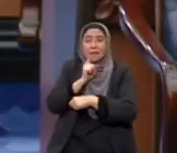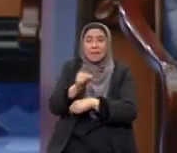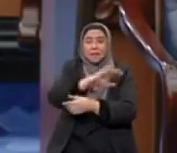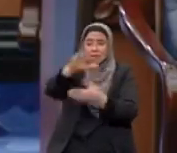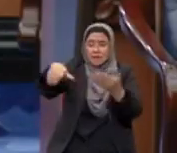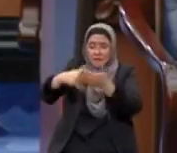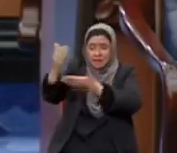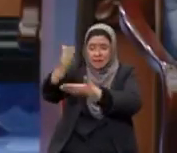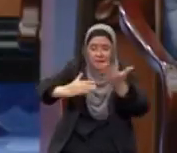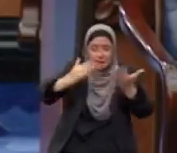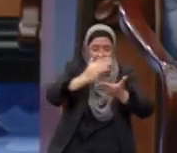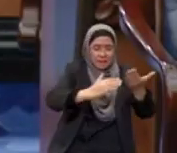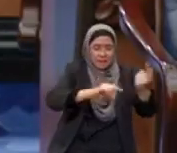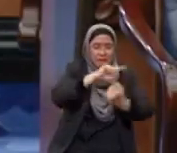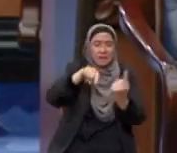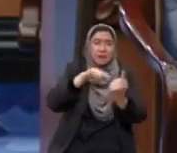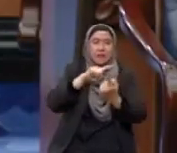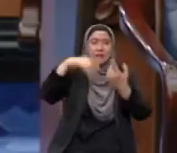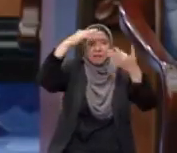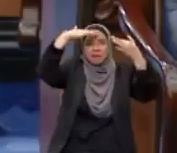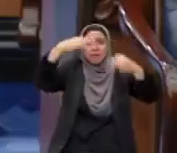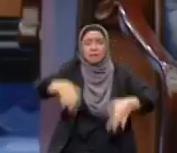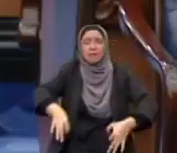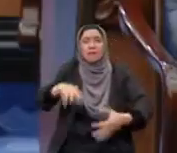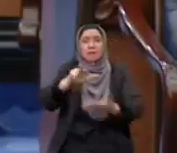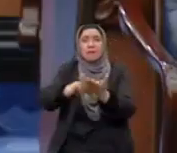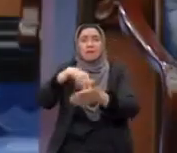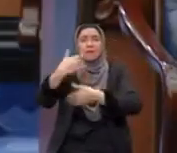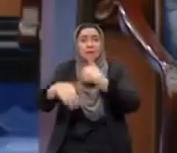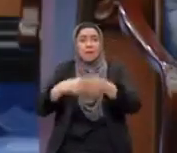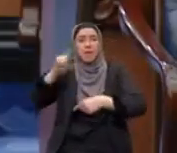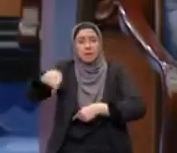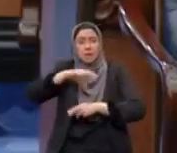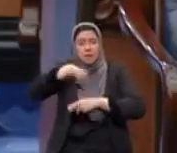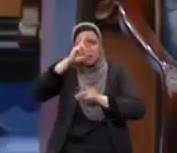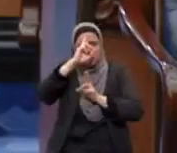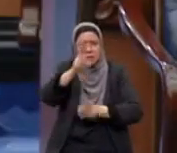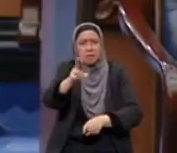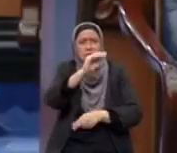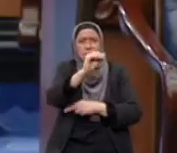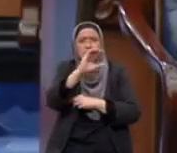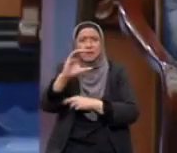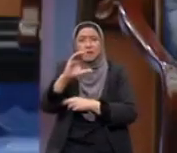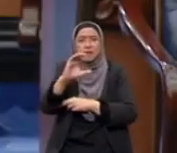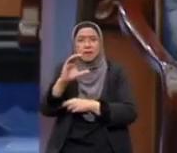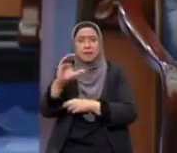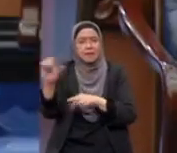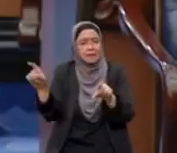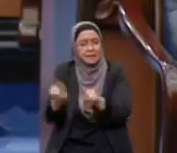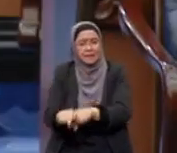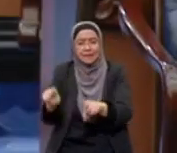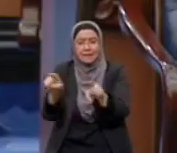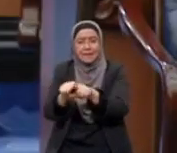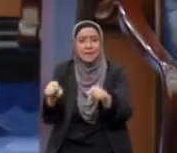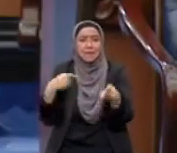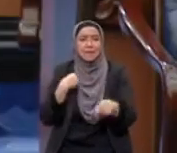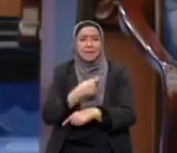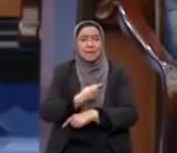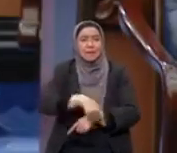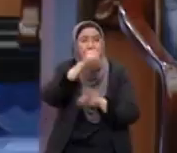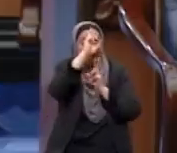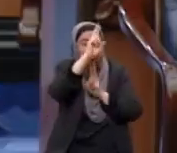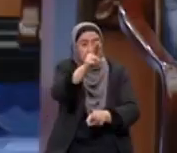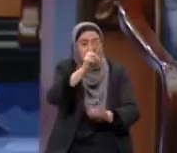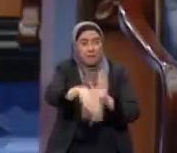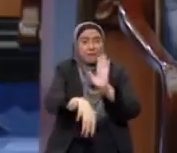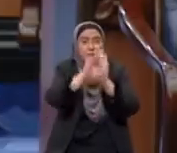dimuktamkan nanti harus menghormati COC ini supaya kita menghormati hak kedaulatan negara kita